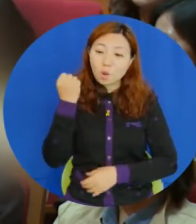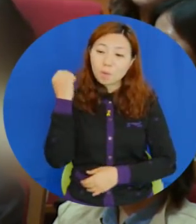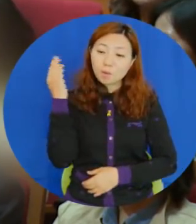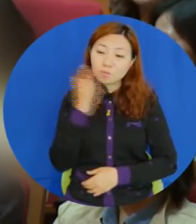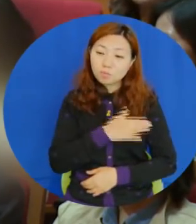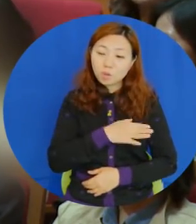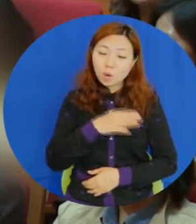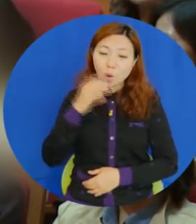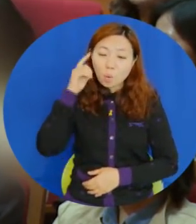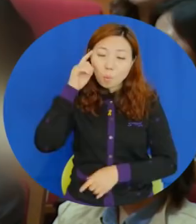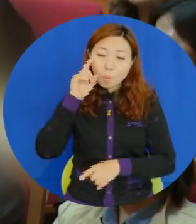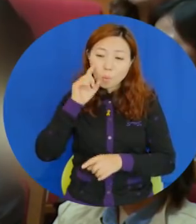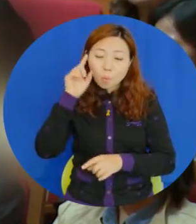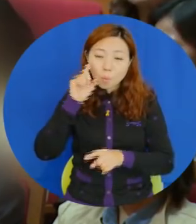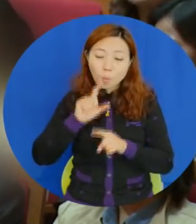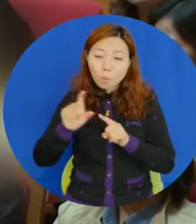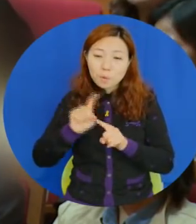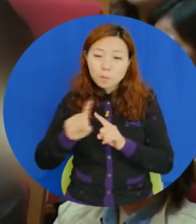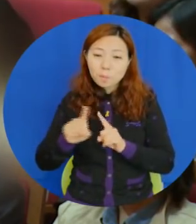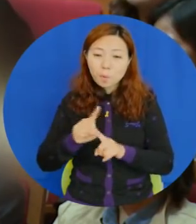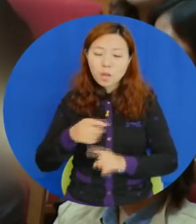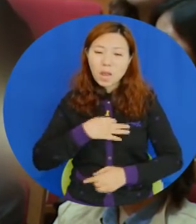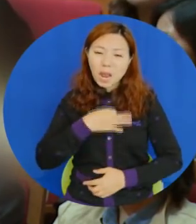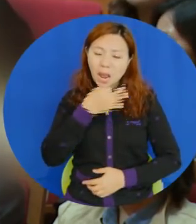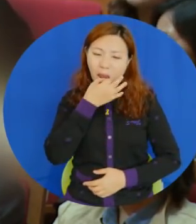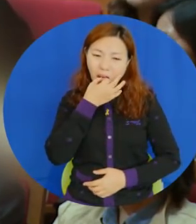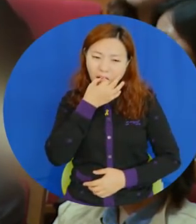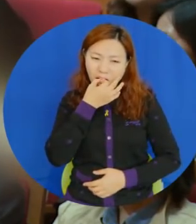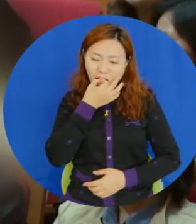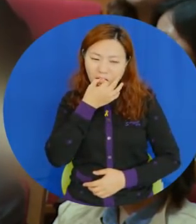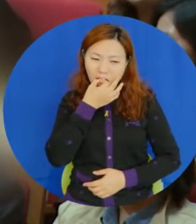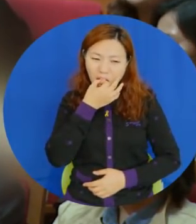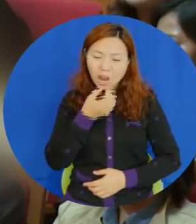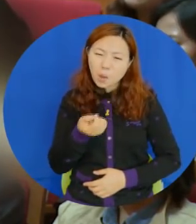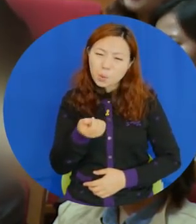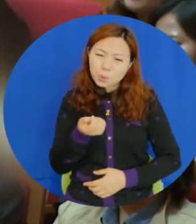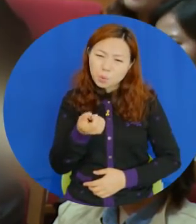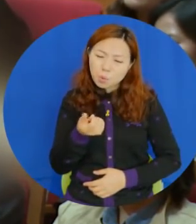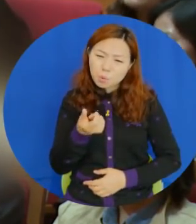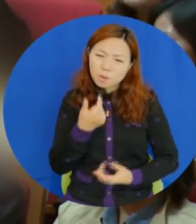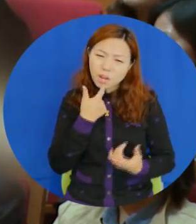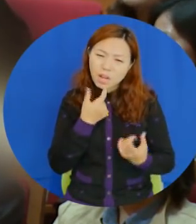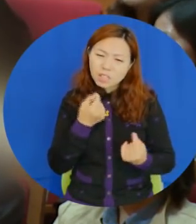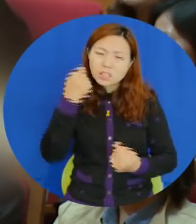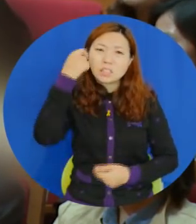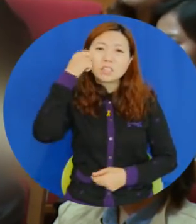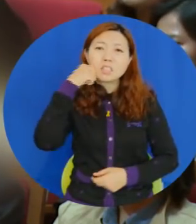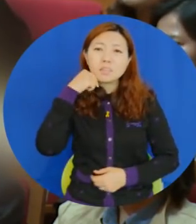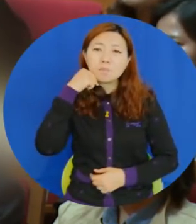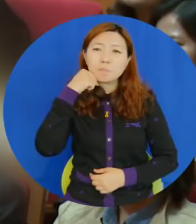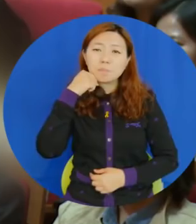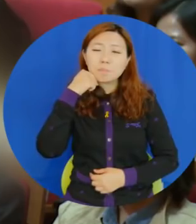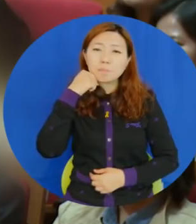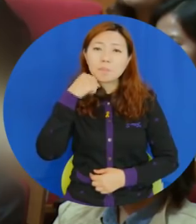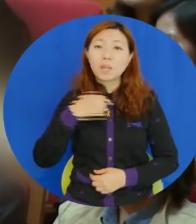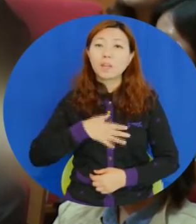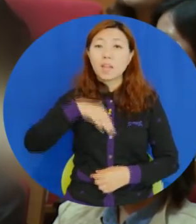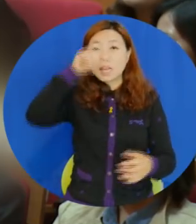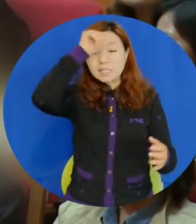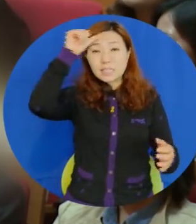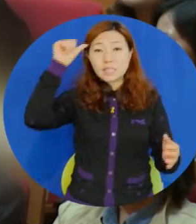근데 근래에 제 고민은 저의 욕심이나 어떤 욕망이 너무 작은 거가 아닌가